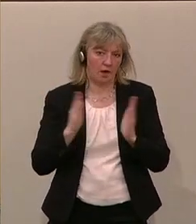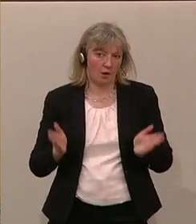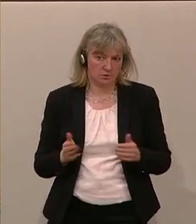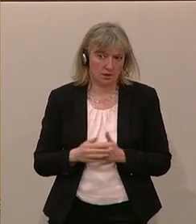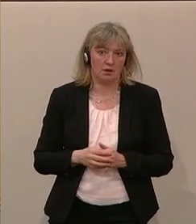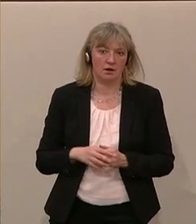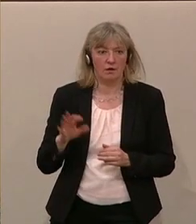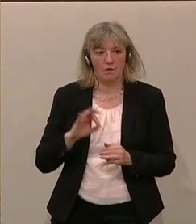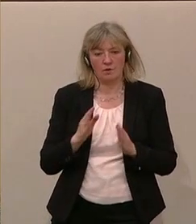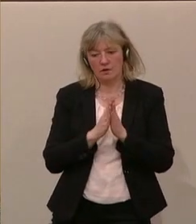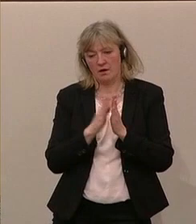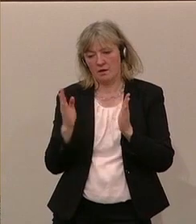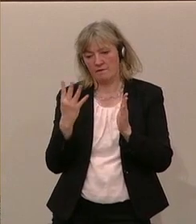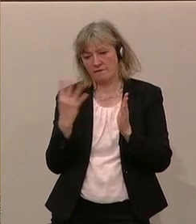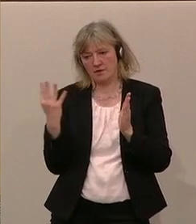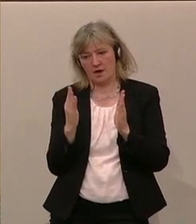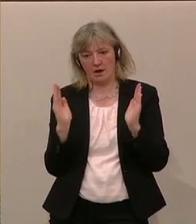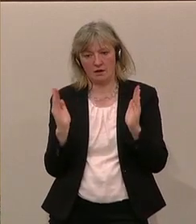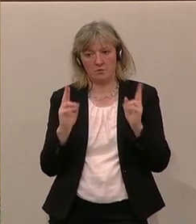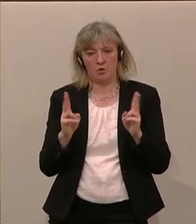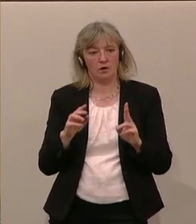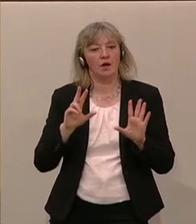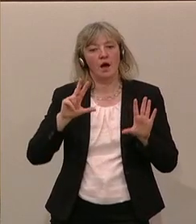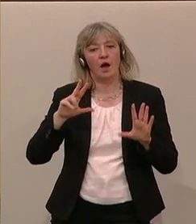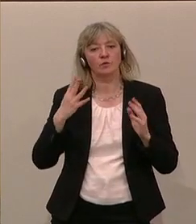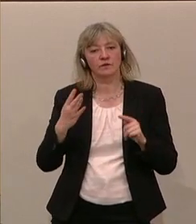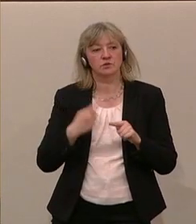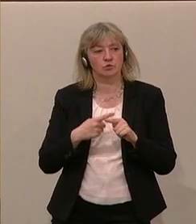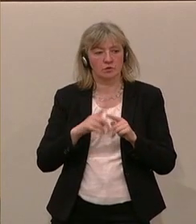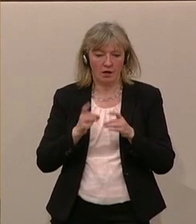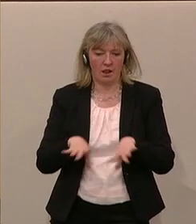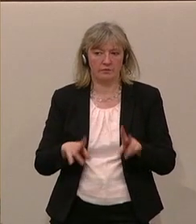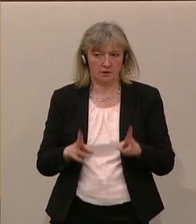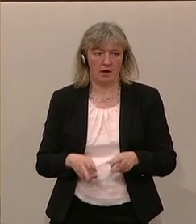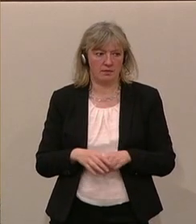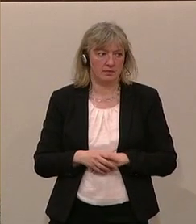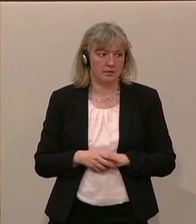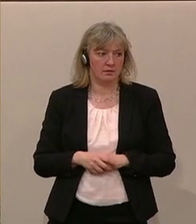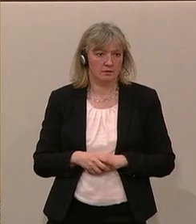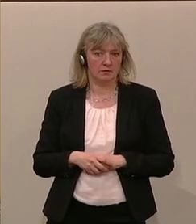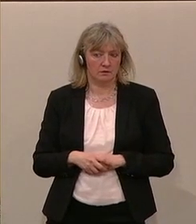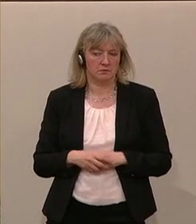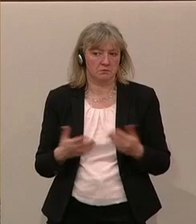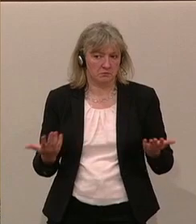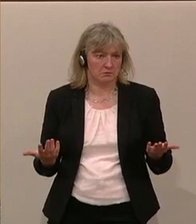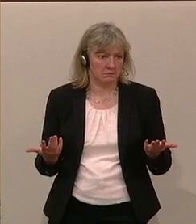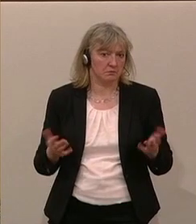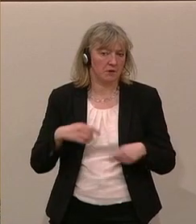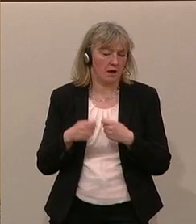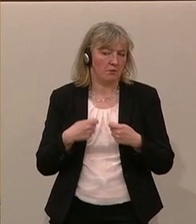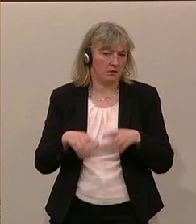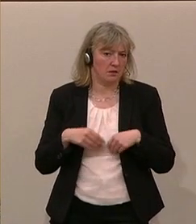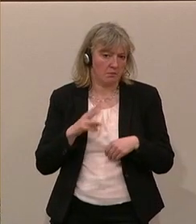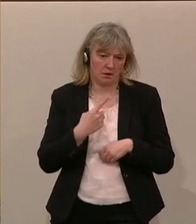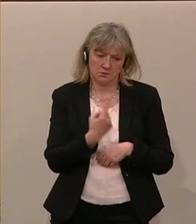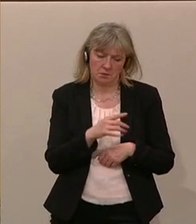oder innerhalb von 4 Tagen die möglichen 48 Stunden zu erledigen. Das kann von jedem